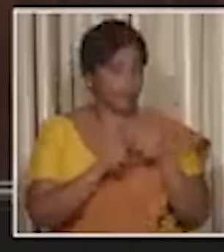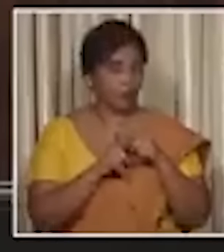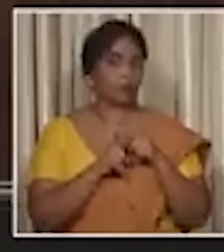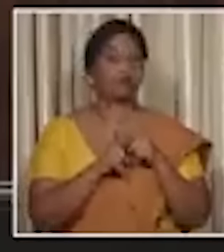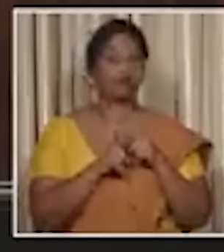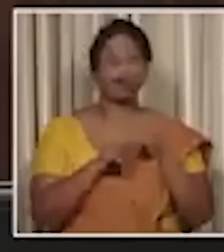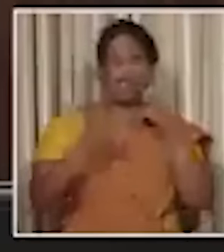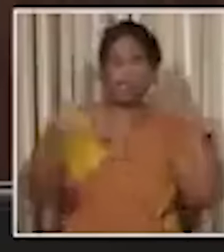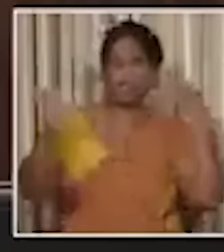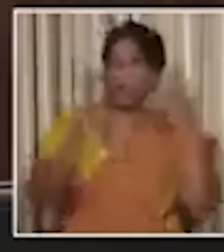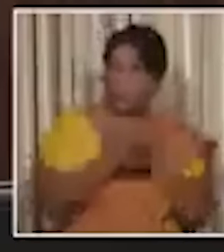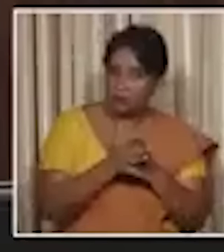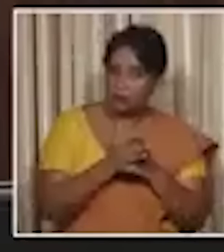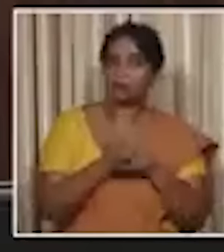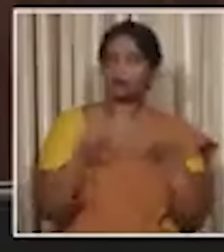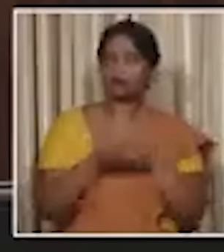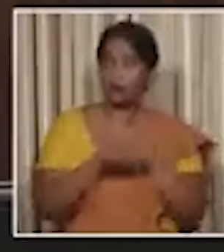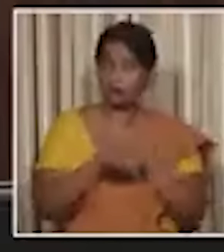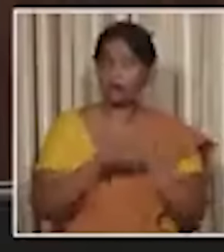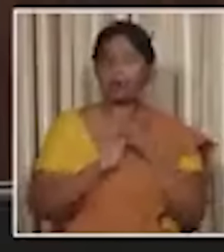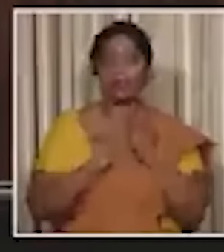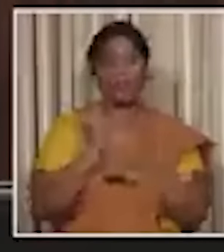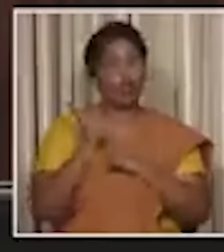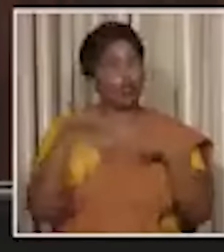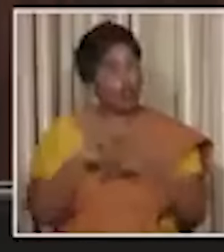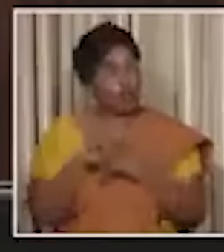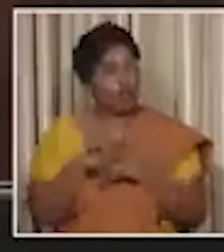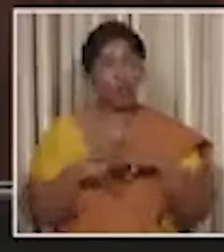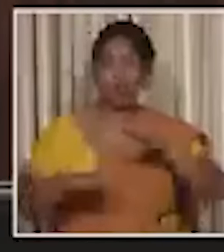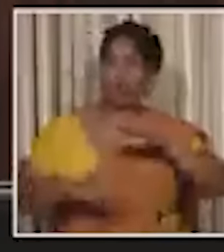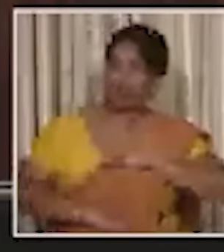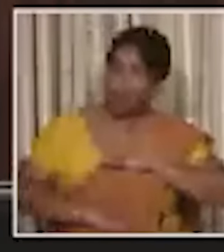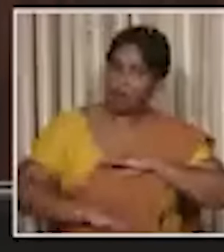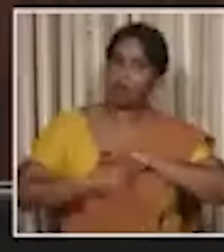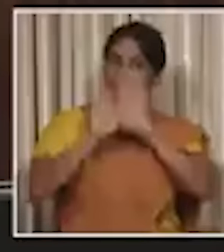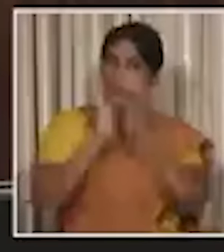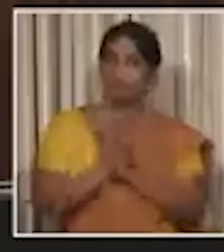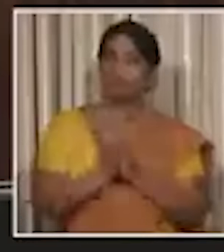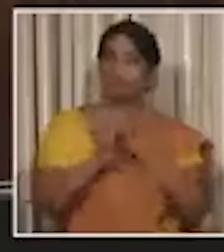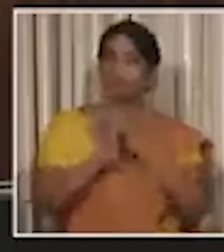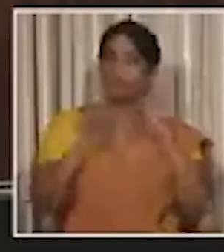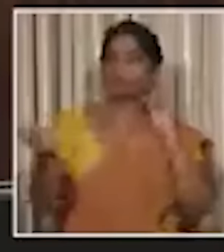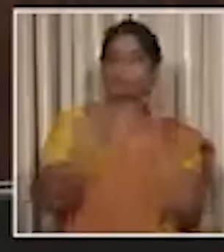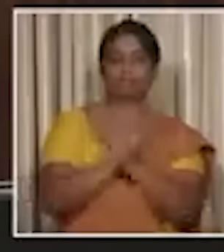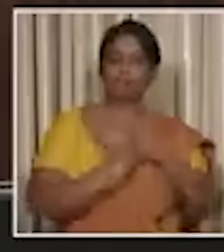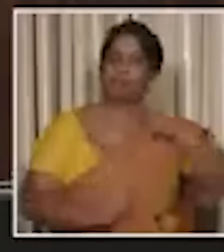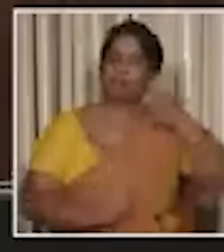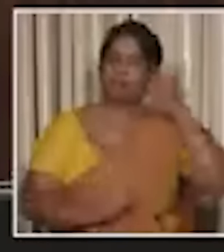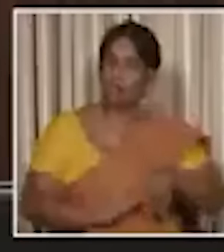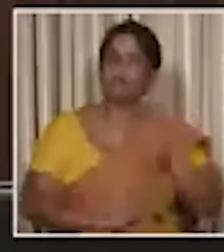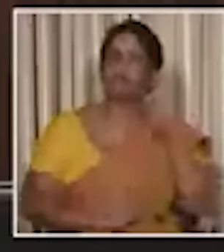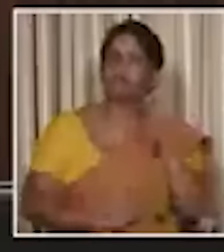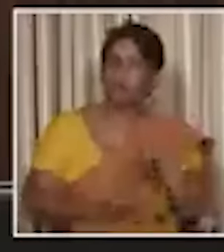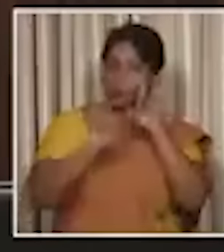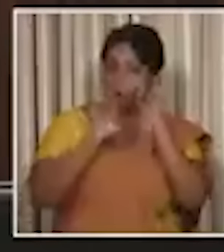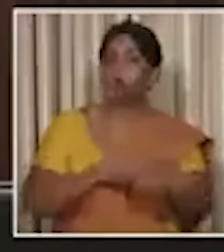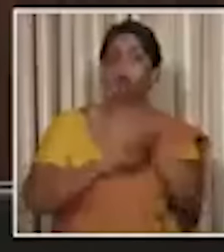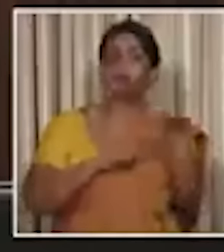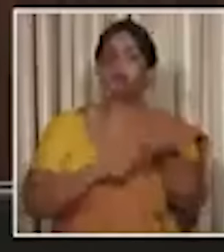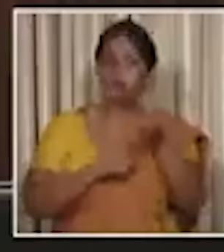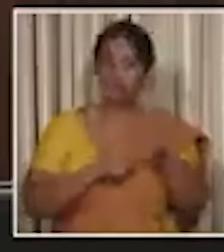திட்டங்கள் அமைச்சுக்குரிய பங்களிப்புகள் ஊடாக அதனை நடைமுறைப்படுத்த தயாராகி வருகின்றார்கள். துரிதமாக நாங்கள் வரவு செலவு திட்டத்தொண்டை நிறைக்க